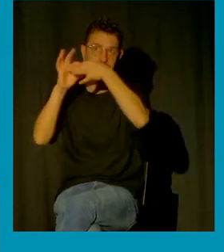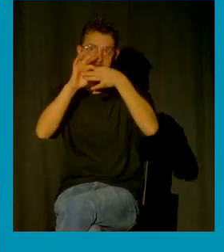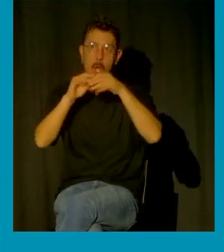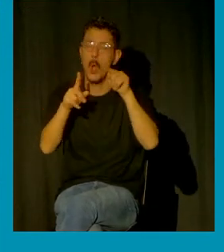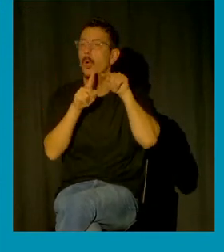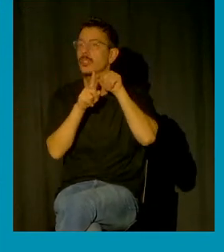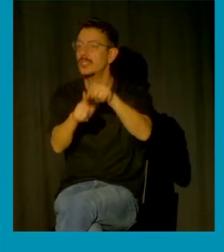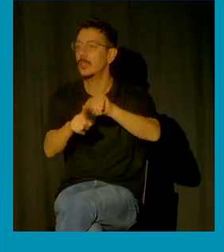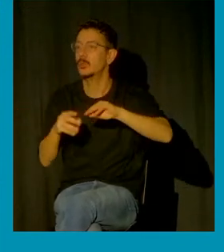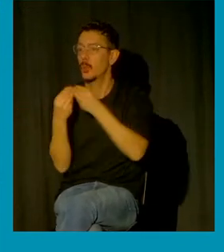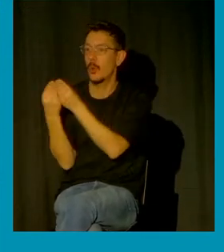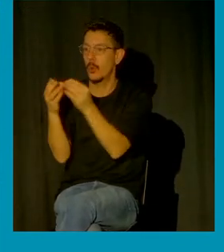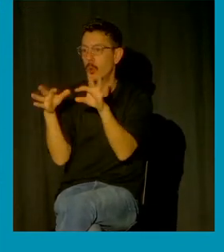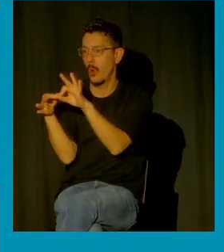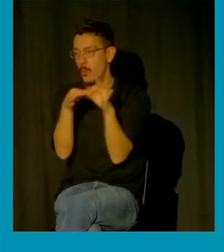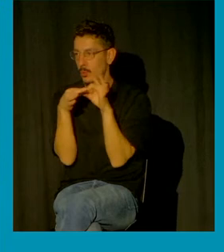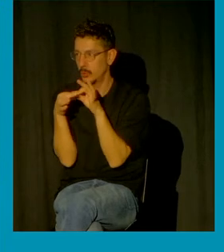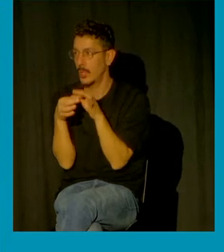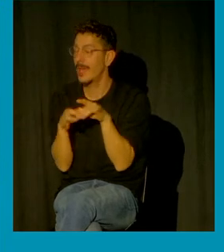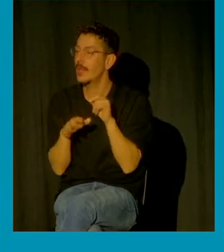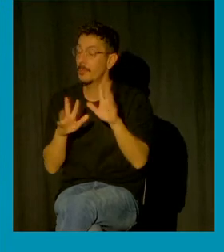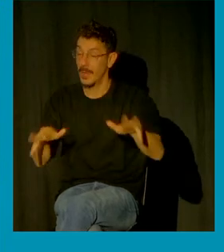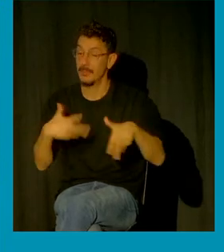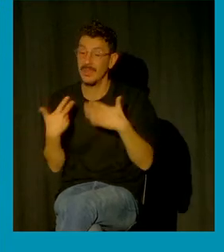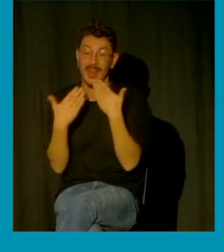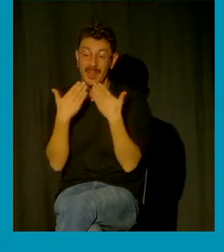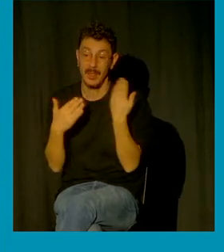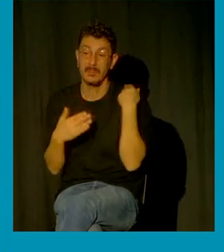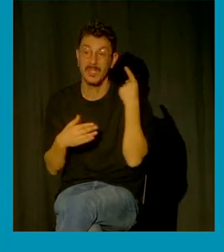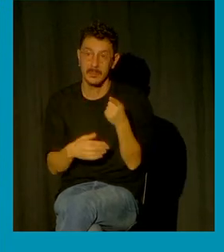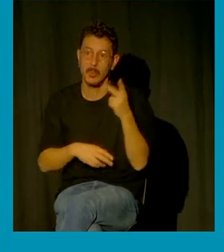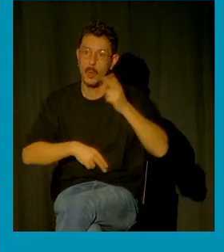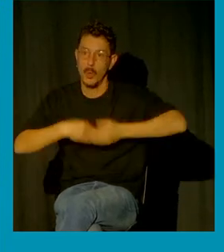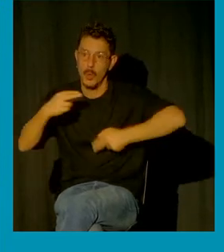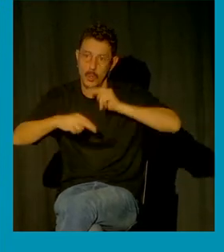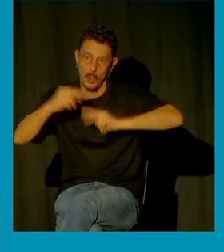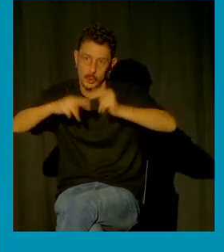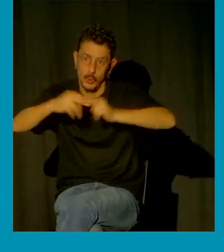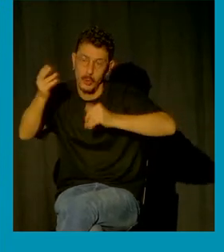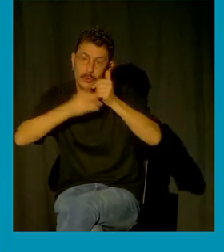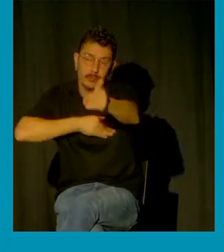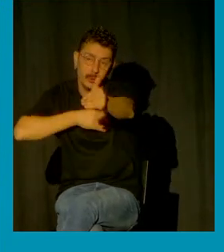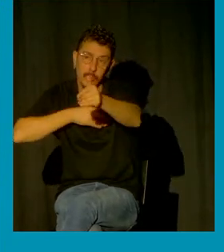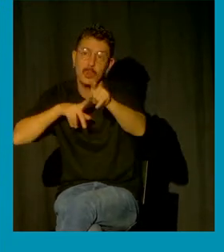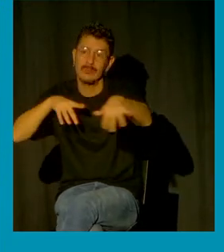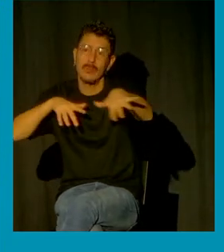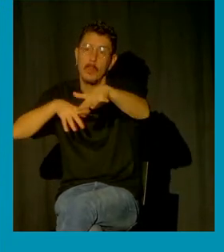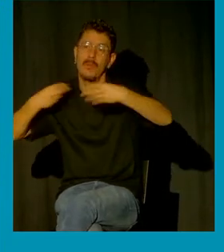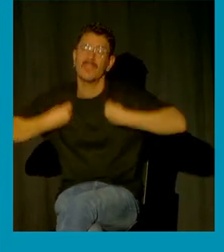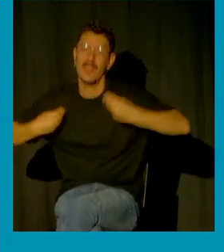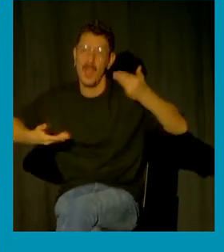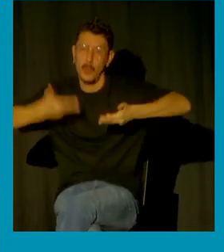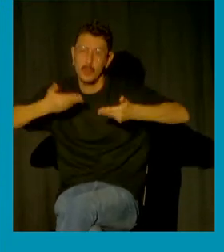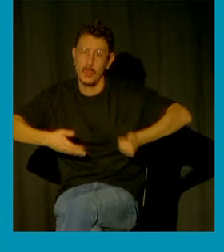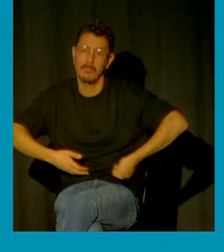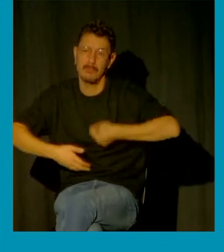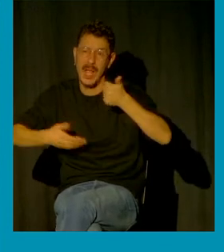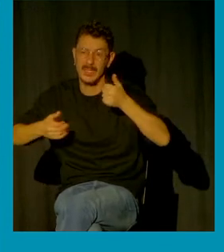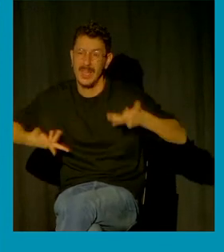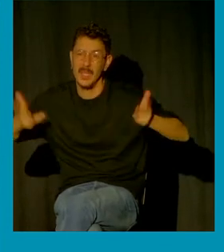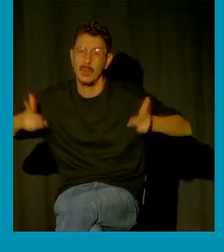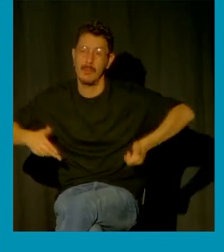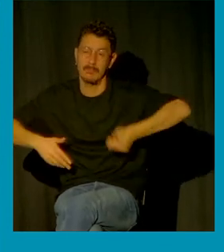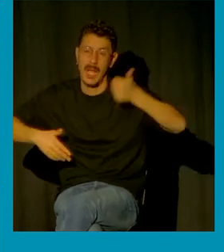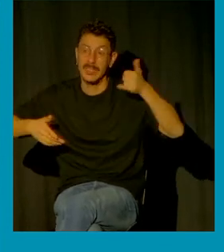comuns que ens permetin avançar cap a una construcció d'escenaris de vida més justos més lliures i sobretot